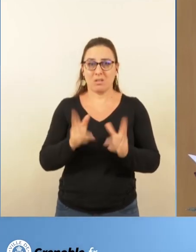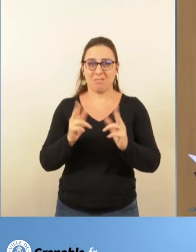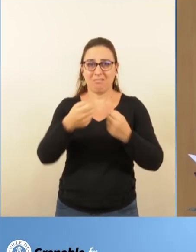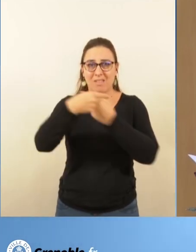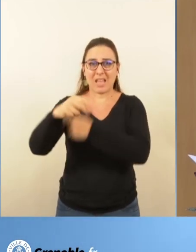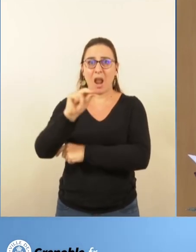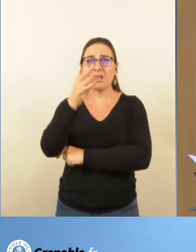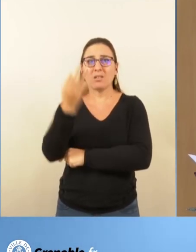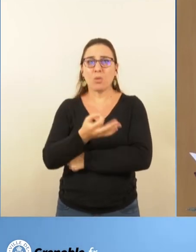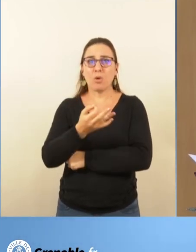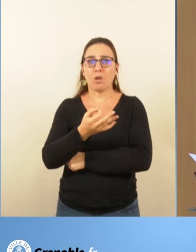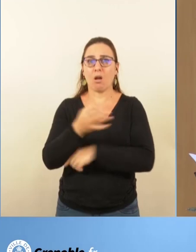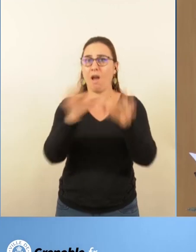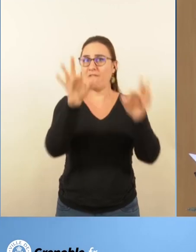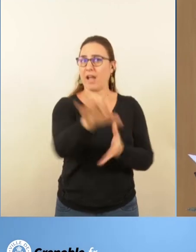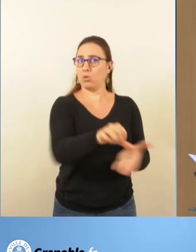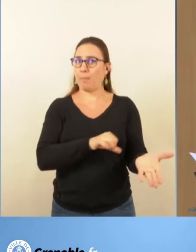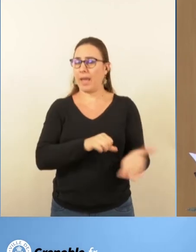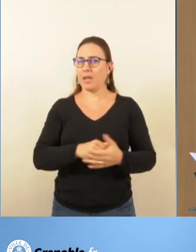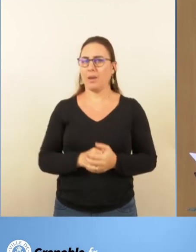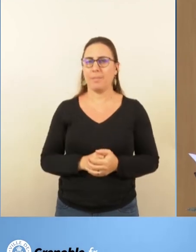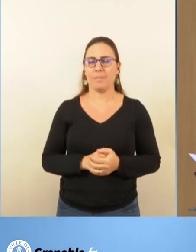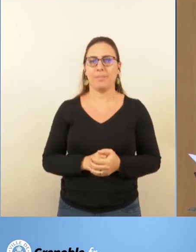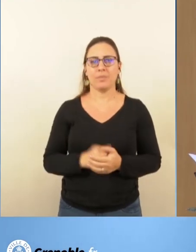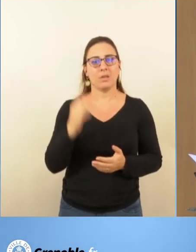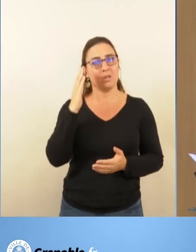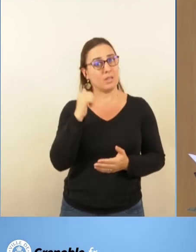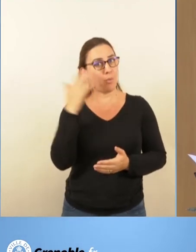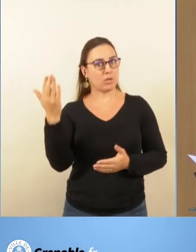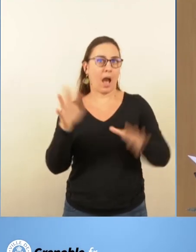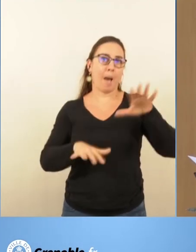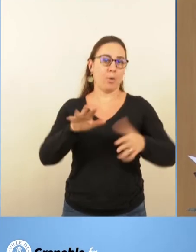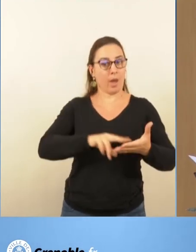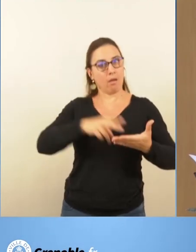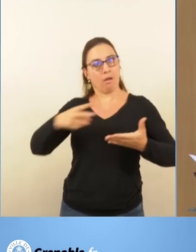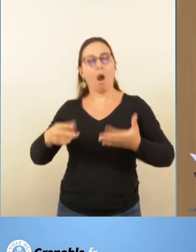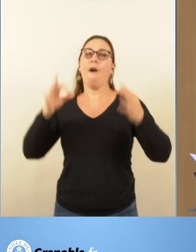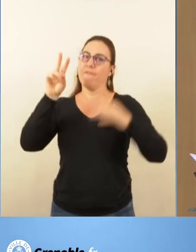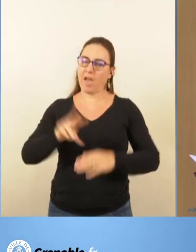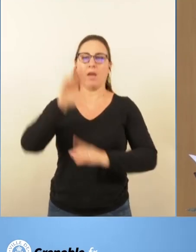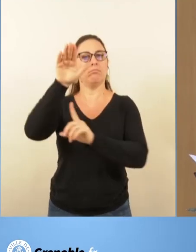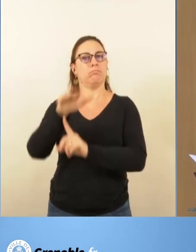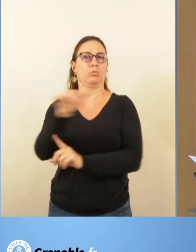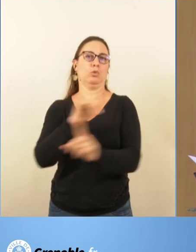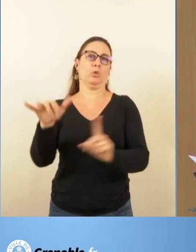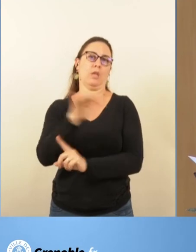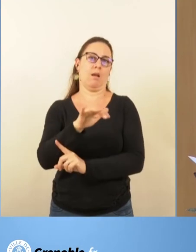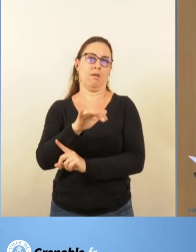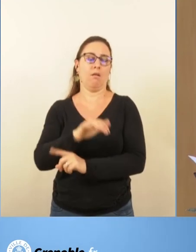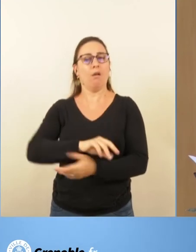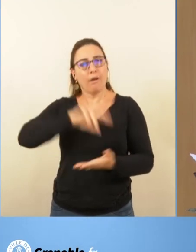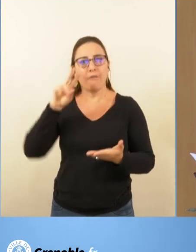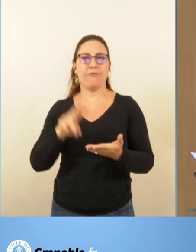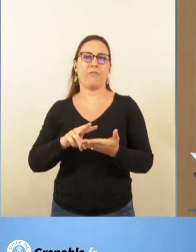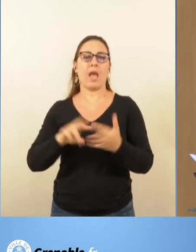du montant facturé voilà ce qui représenterait un vrai bouclier social et une vraie réduction donc de